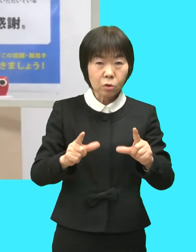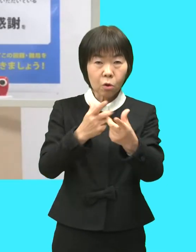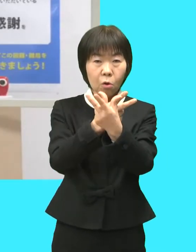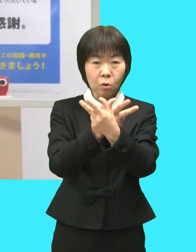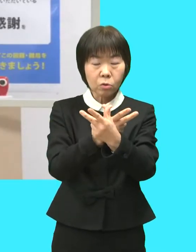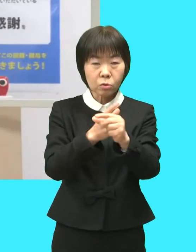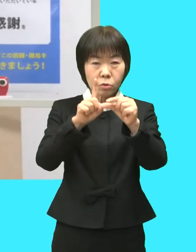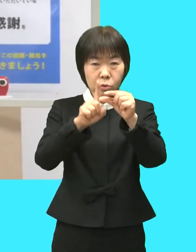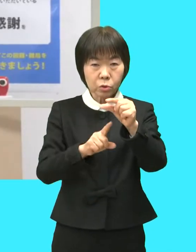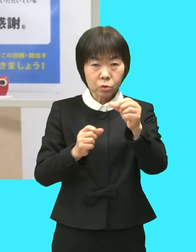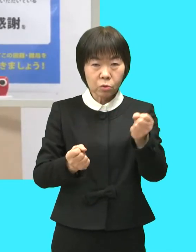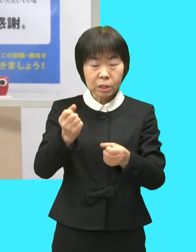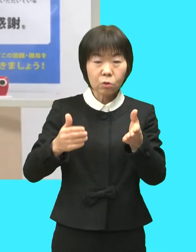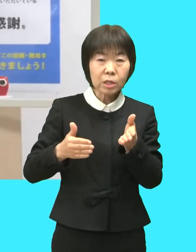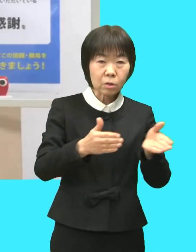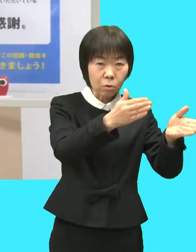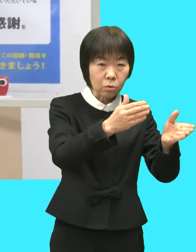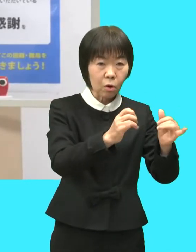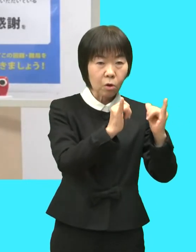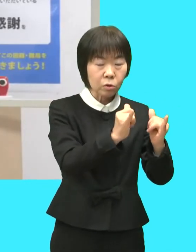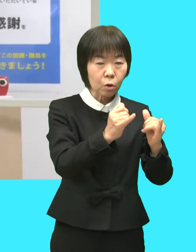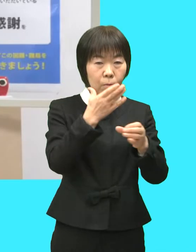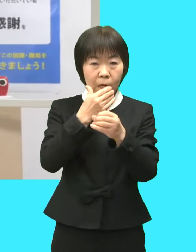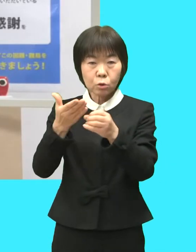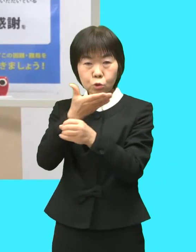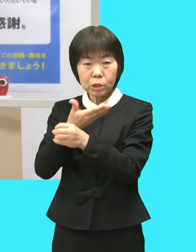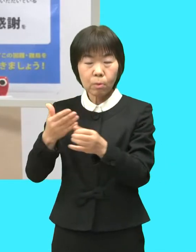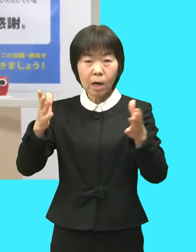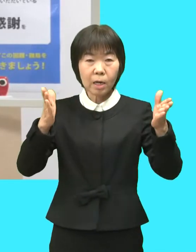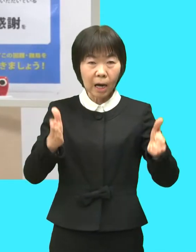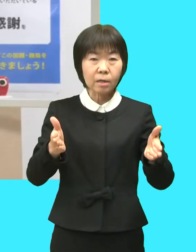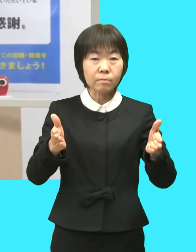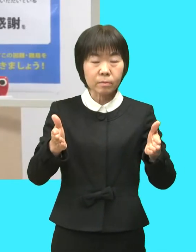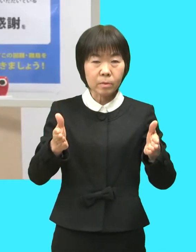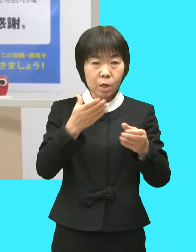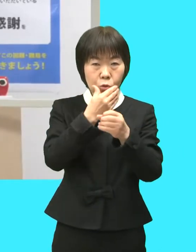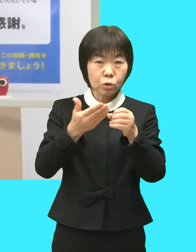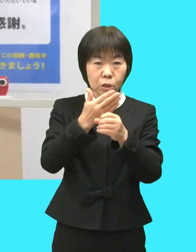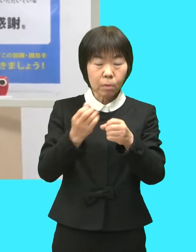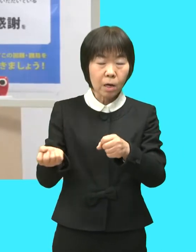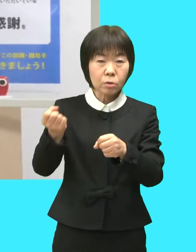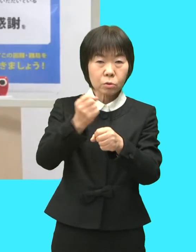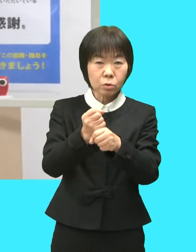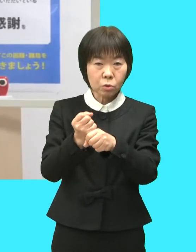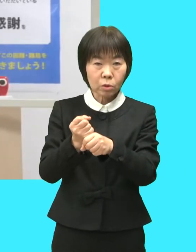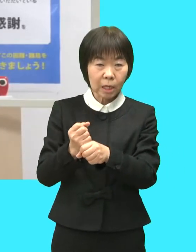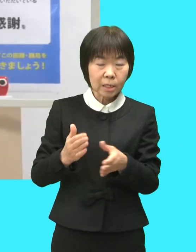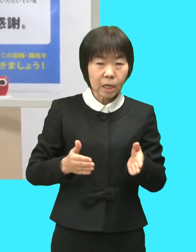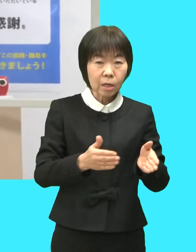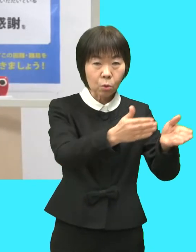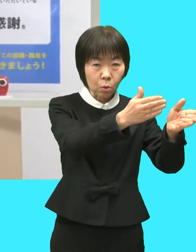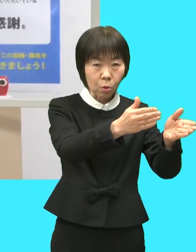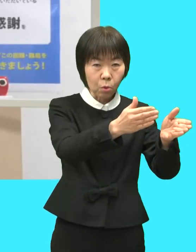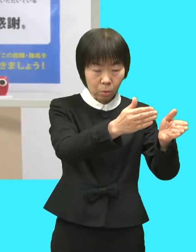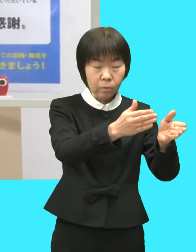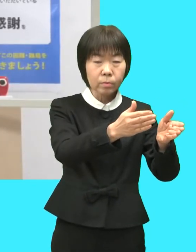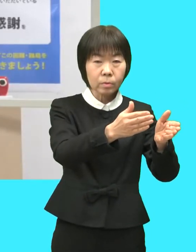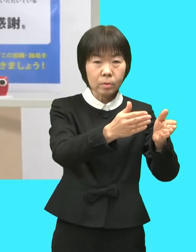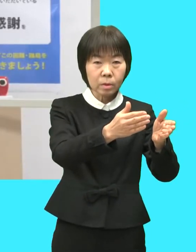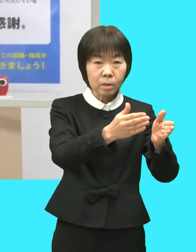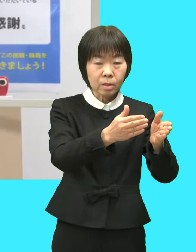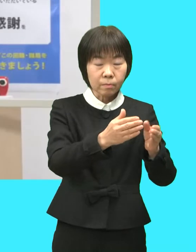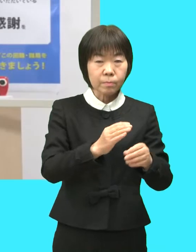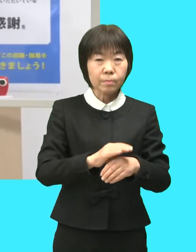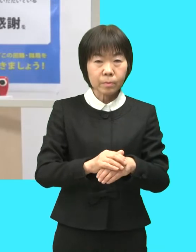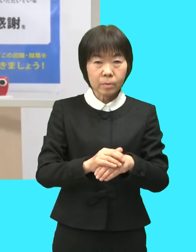北中央自動車道の相馬福島間や福島復興再生道路等の道路も